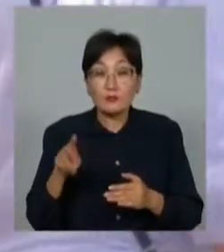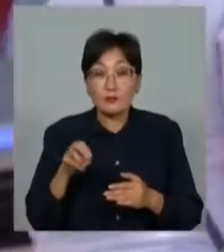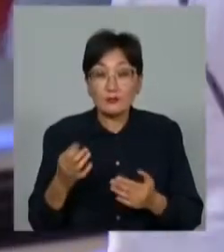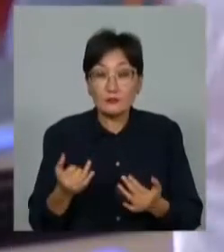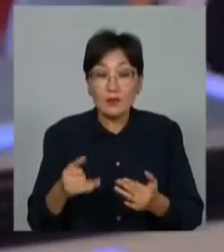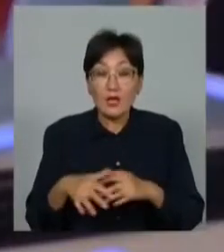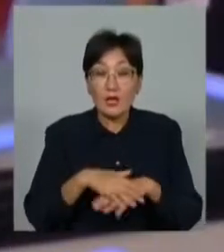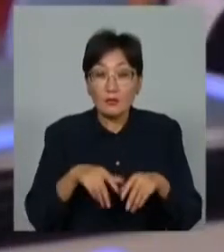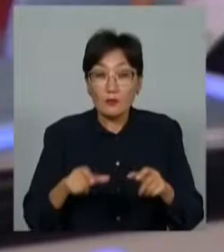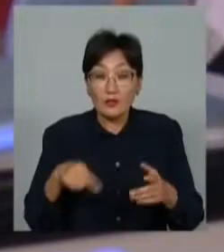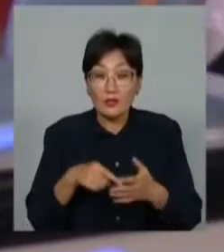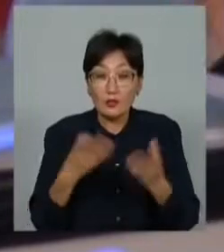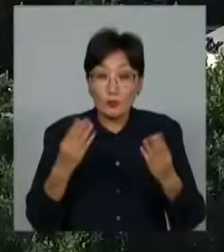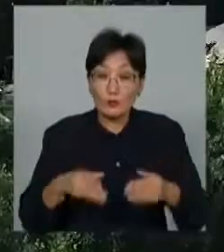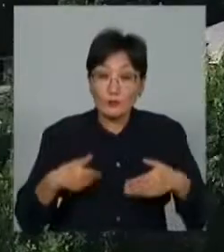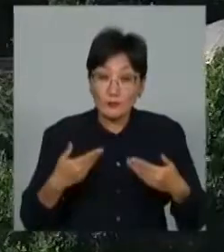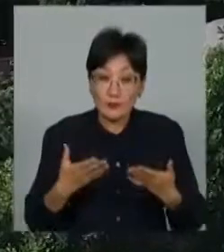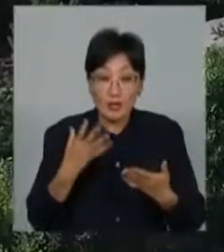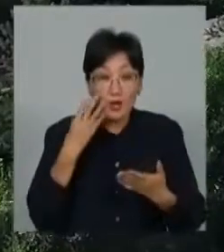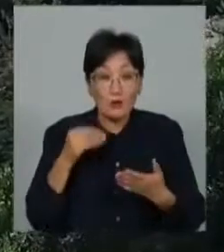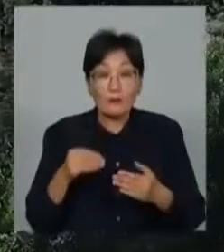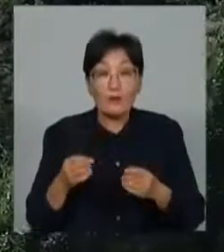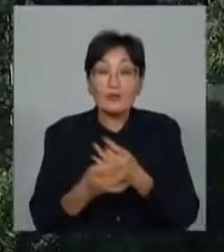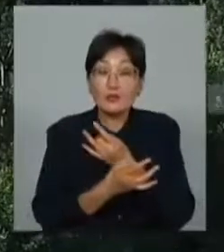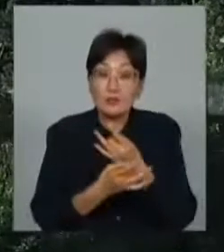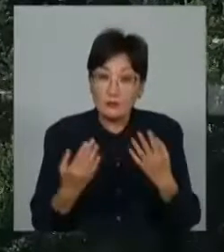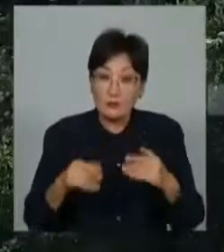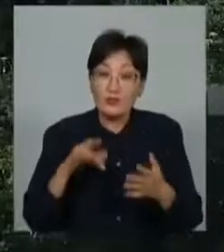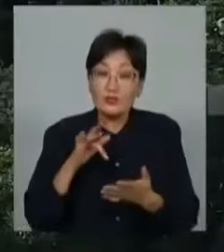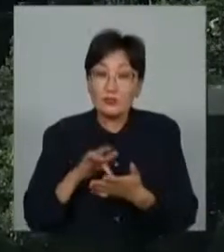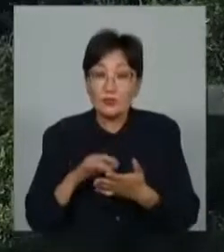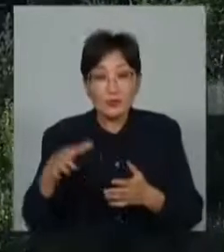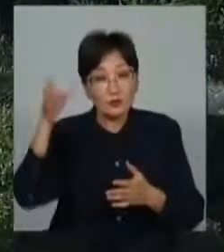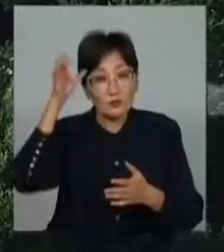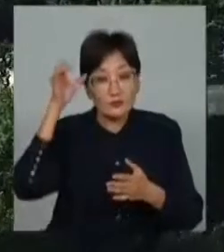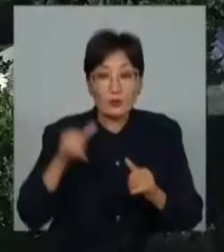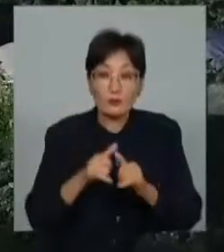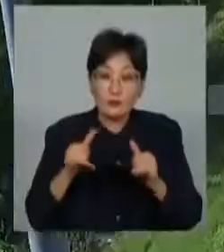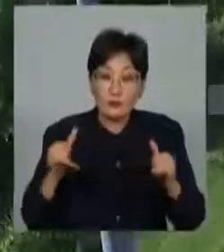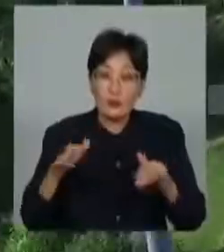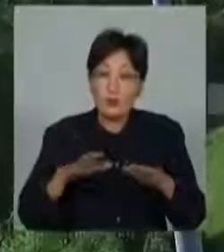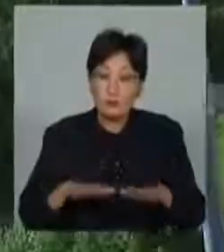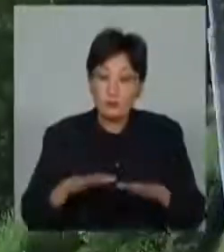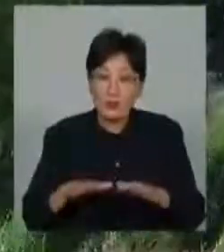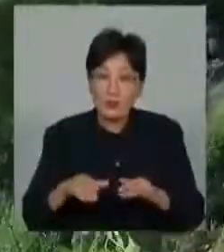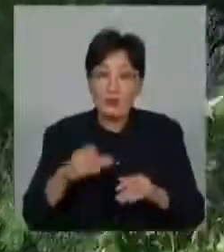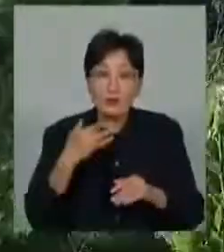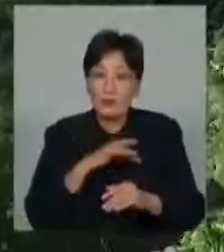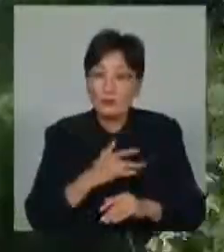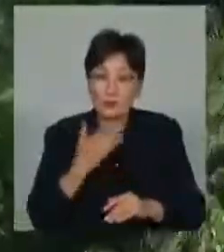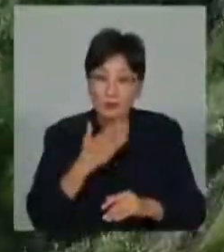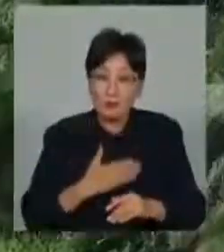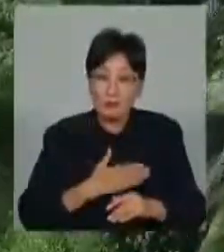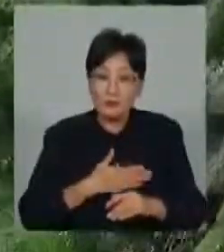келатқан халқымызды қала күнімен құттықтаймын. Алматы ел мәдениетінің астанасы. Ол ғылым мен өркениеттің ордасы. Ал талай жүректің